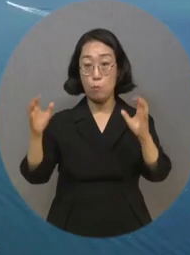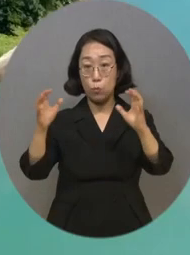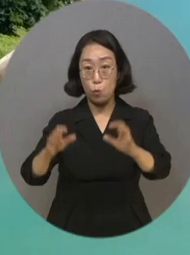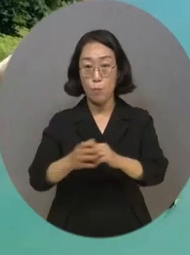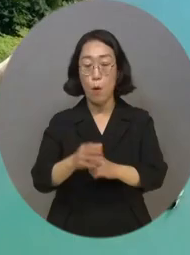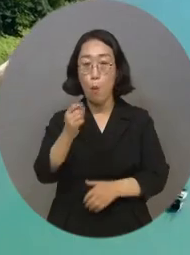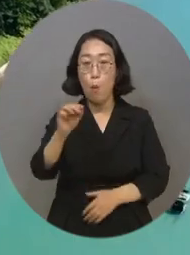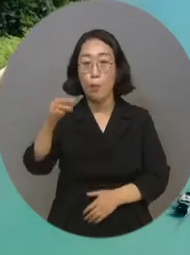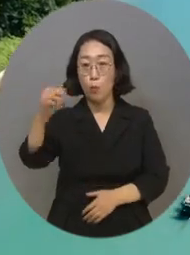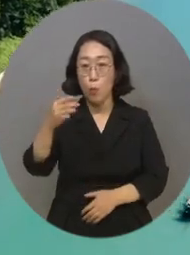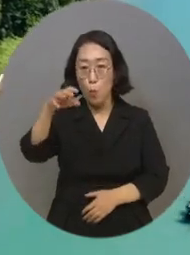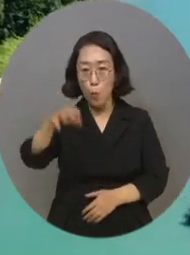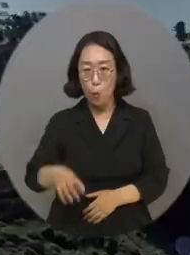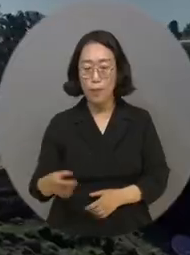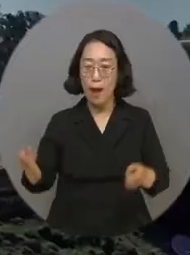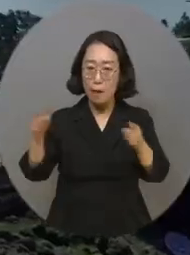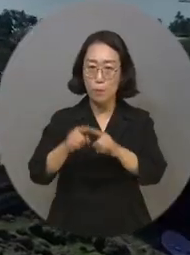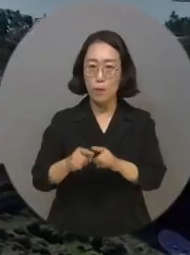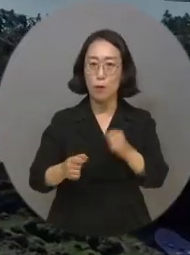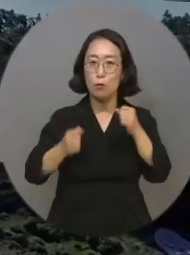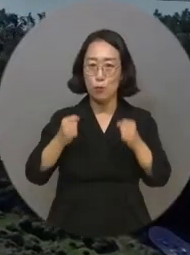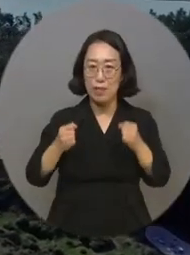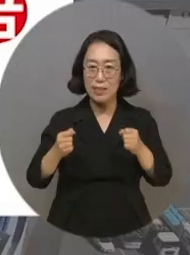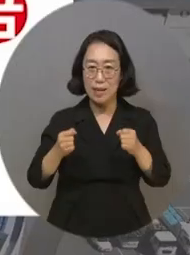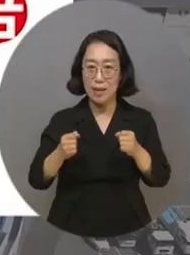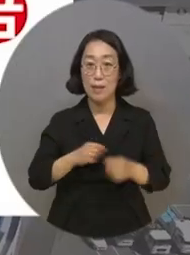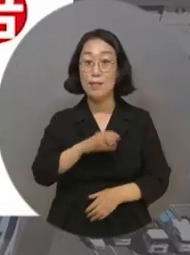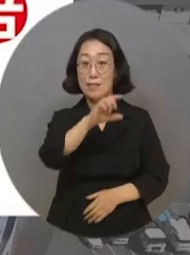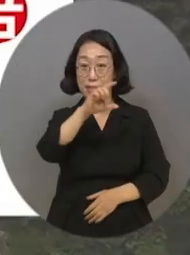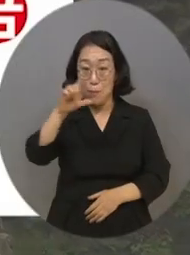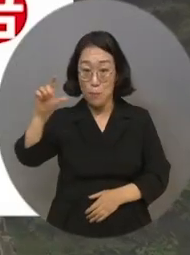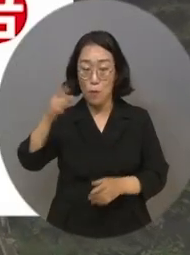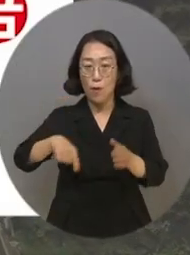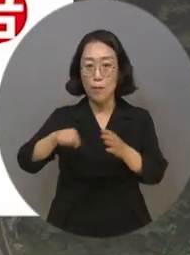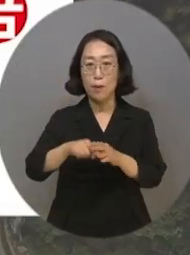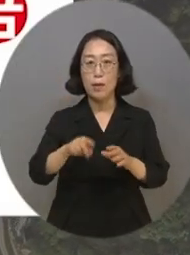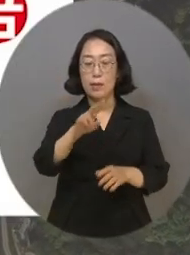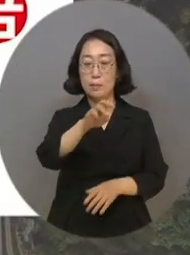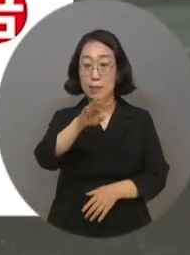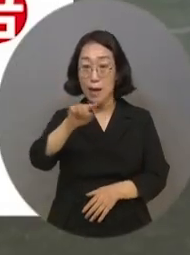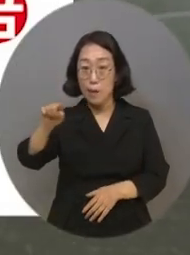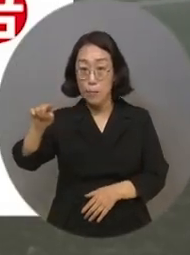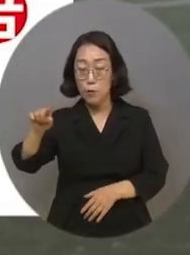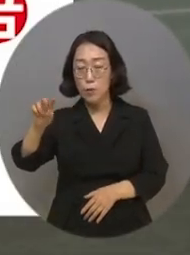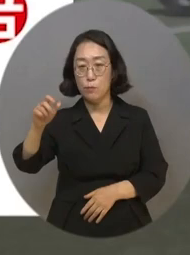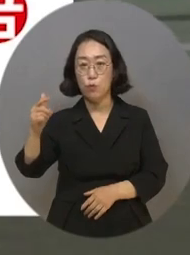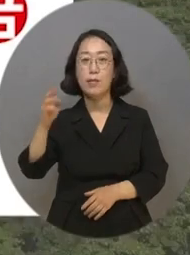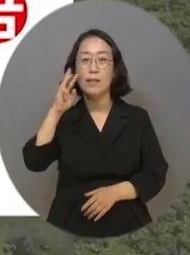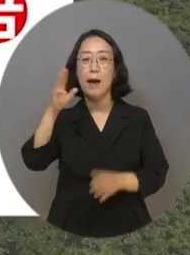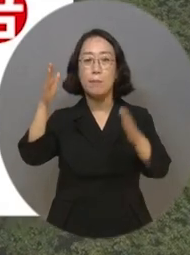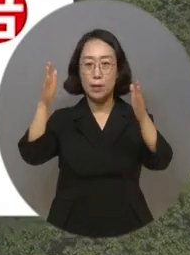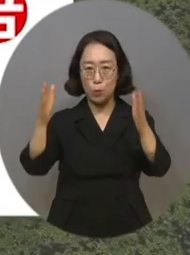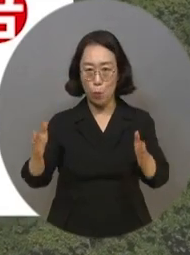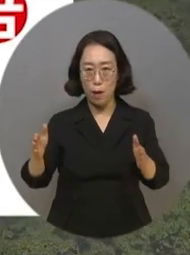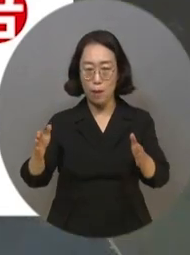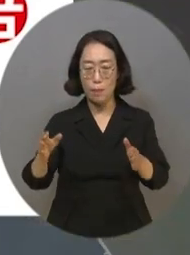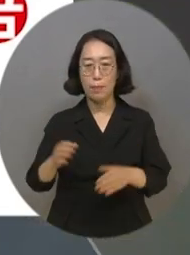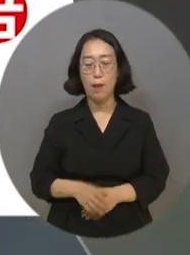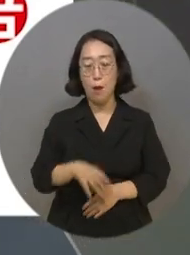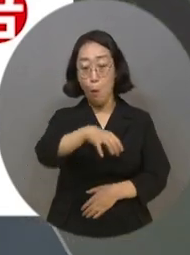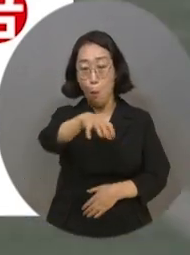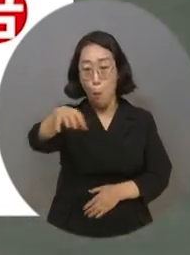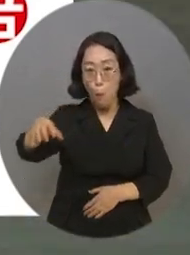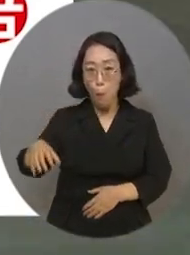섬 완도에서 함께 뛰자 하나로라는 구호 아래 24일부터 오는 26일까지 3일간 완도군